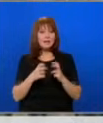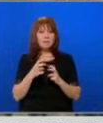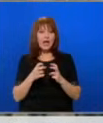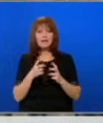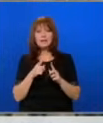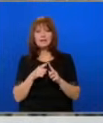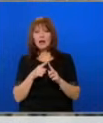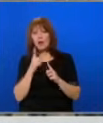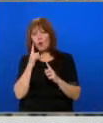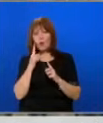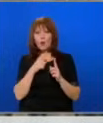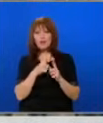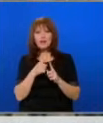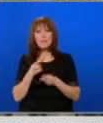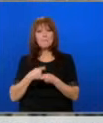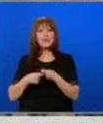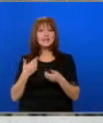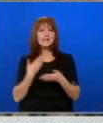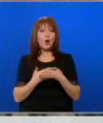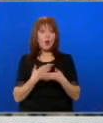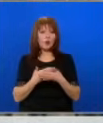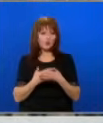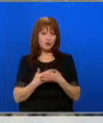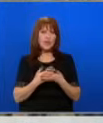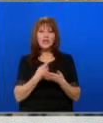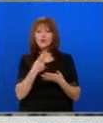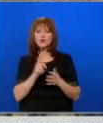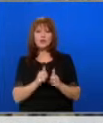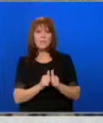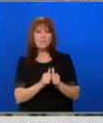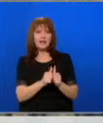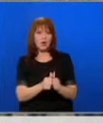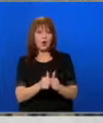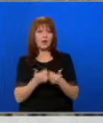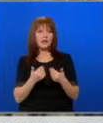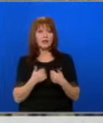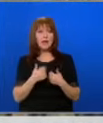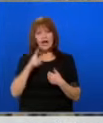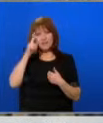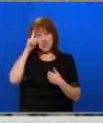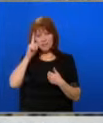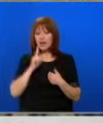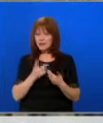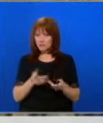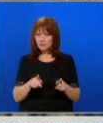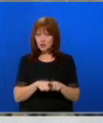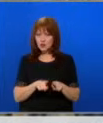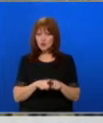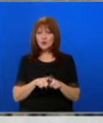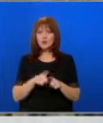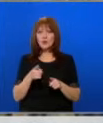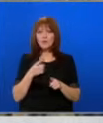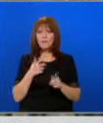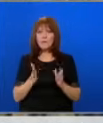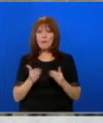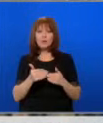към бизнес-отношения с западноевропейски партньори. Италия е много голям пазар за нашата индустрия. Германия също най-вече на така междинни